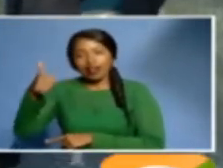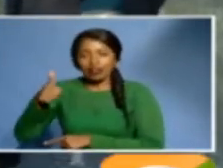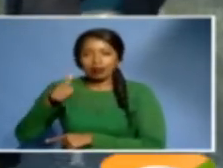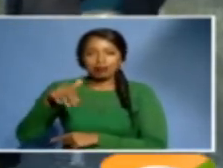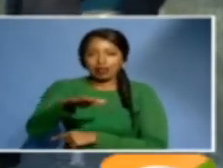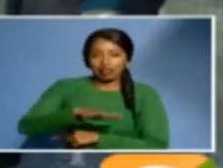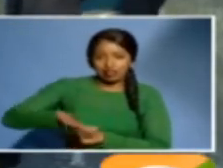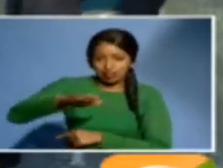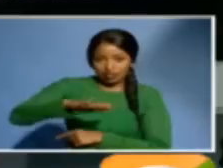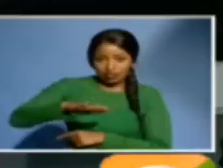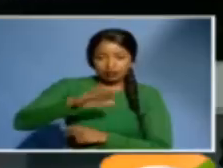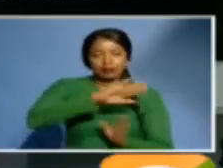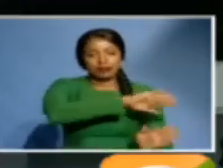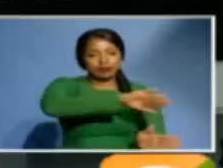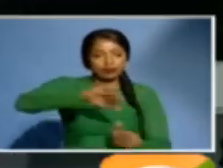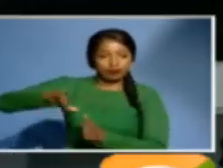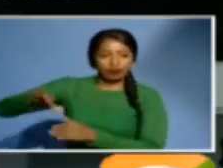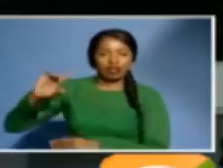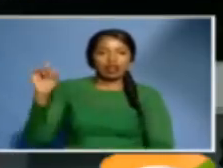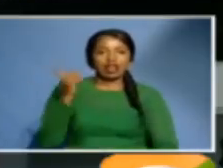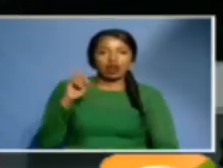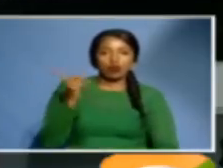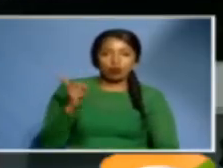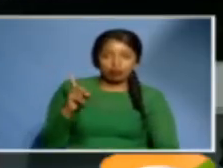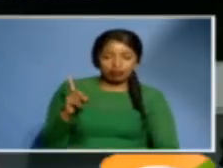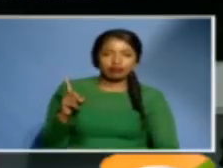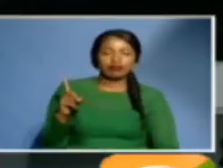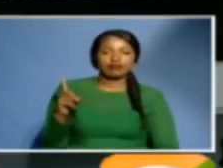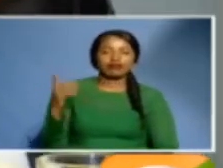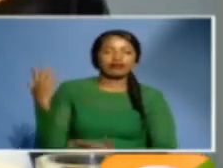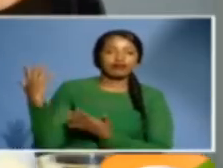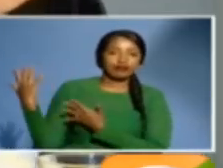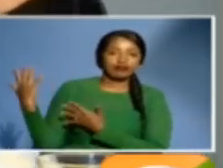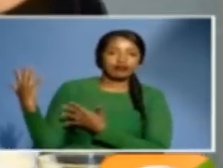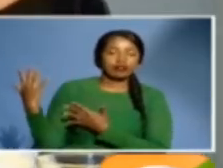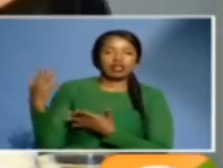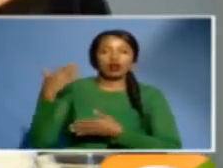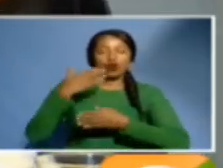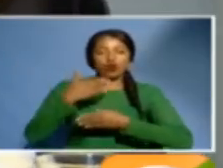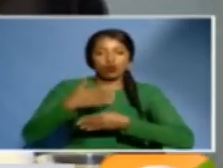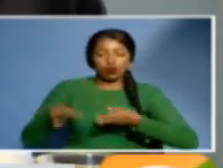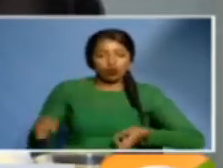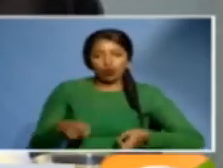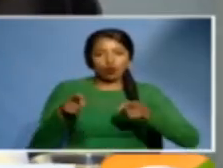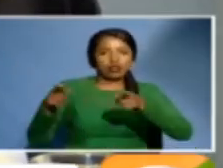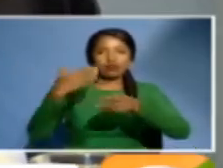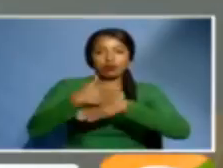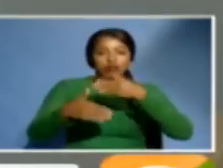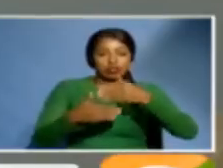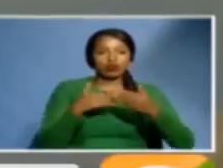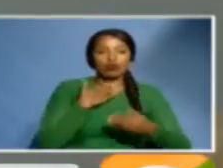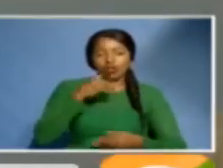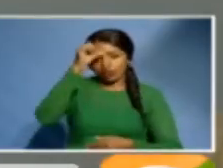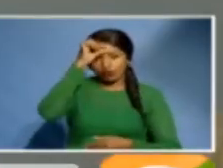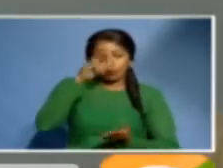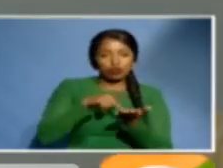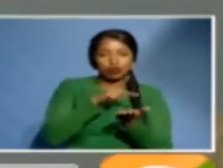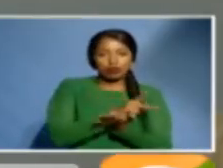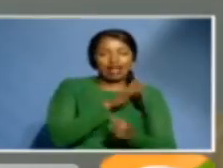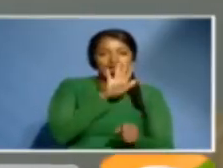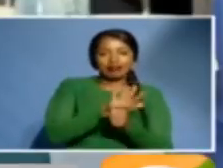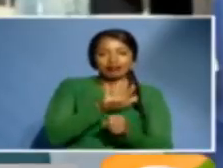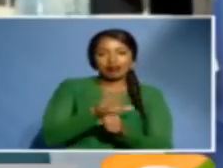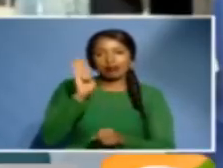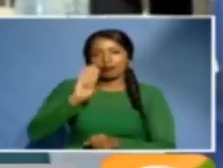jijini Nairobi, shirika la wanakandarasi wa ujenzi wa barabara limeitaka serikali kulipa deni lao la mabilioni ya pesa yanayodaiwa